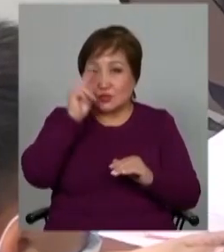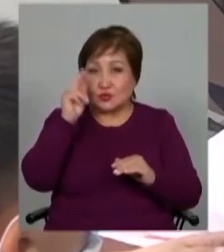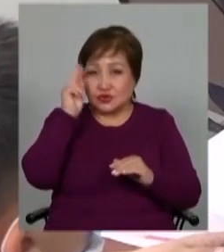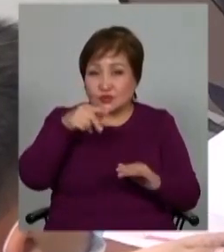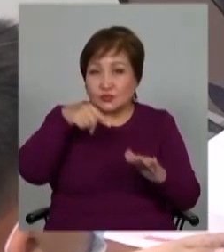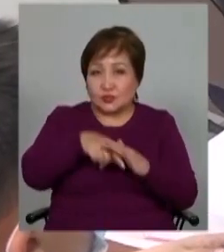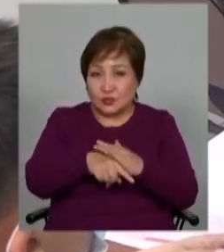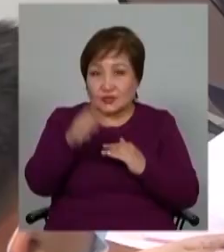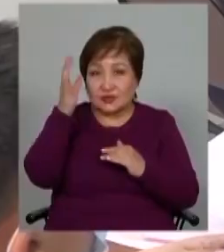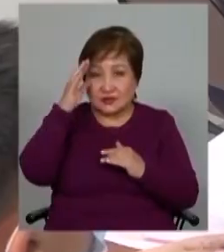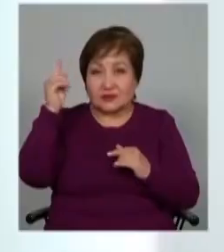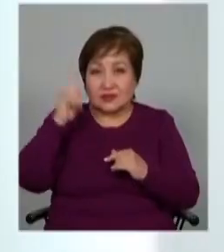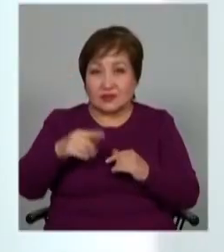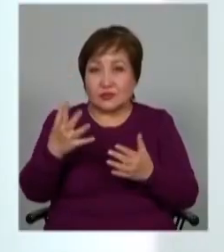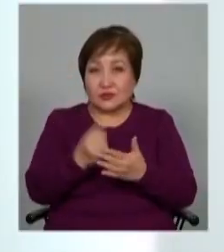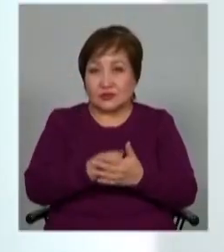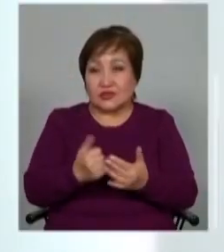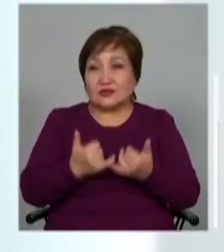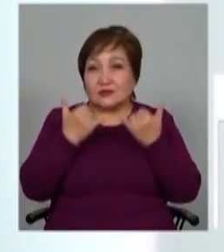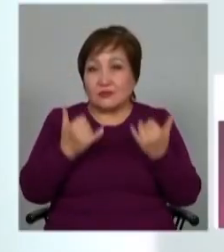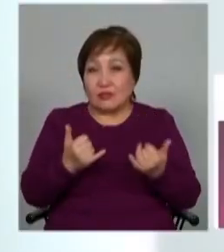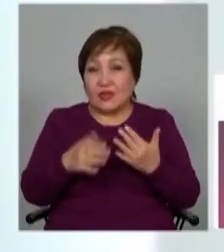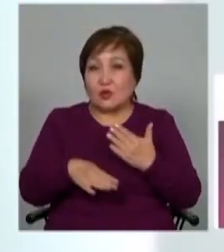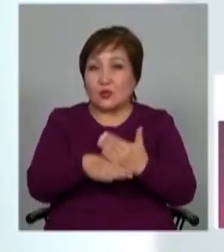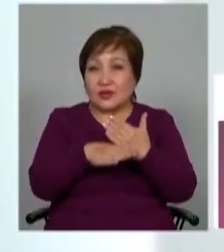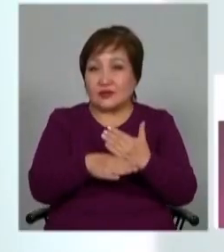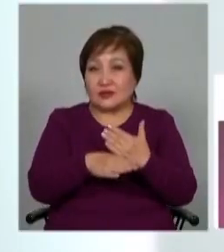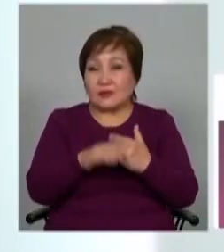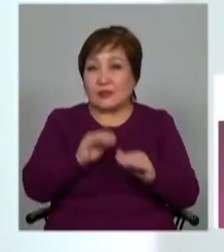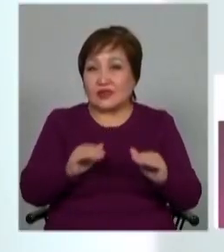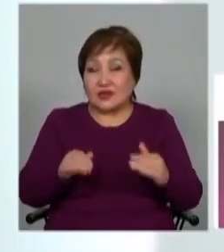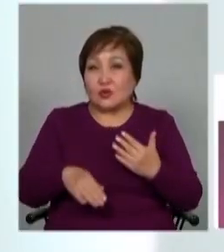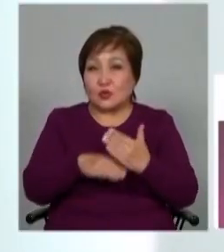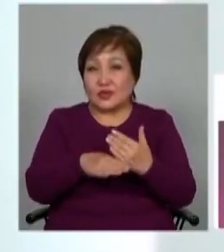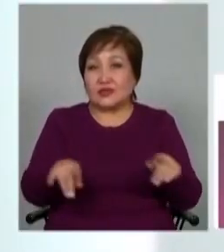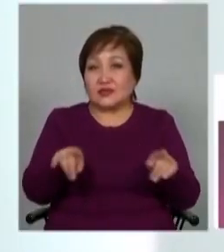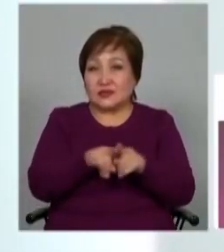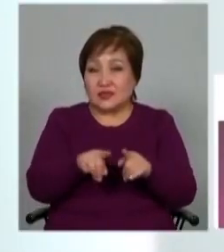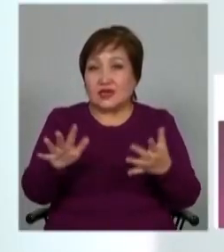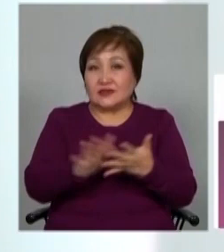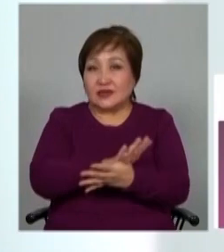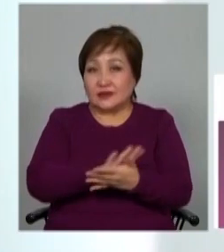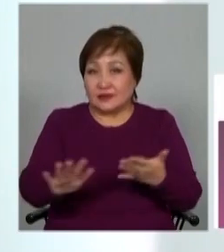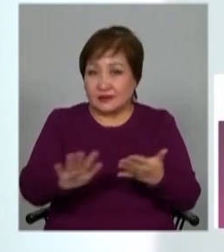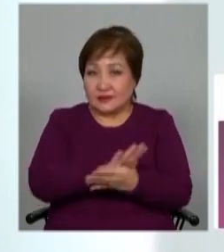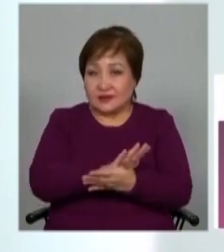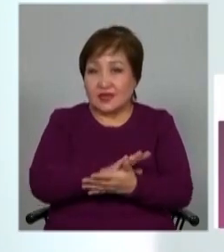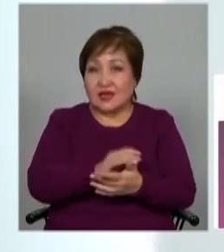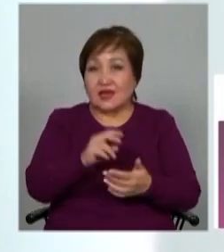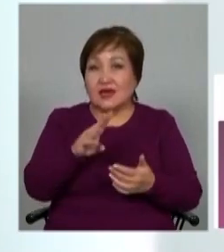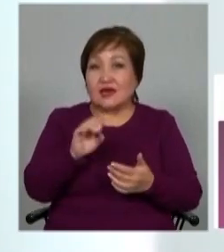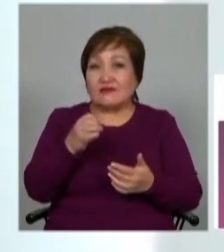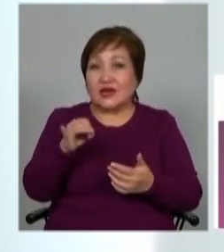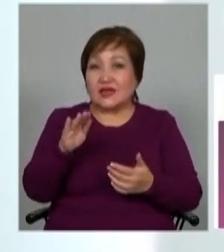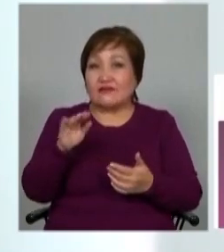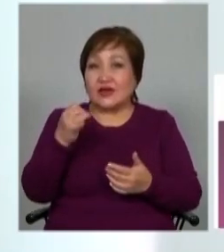дейді балалар үйінің қызметкерлері. Балаларымызға көмек ретінде, қайырымдылық ретінде өздері тегін Wi-Fi орнатып,